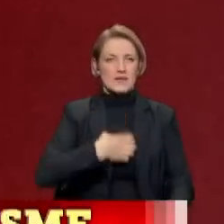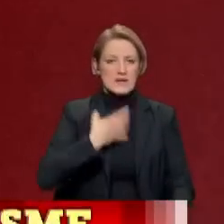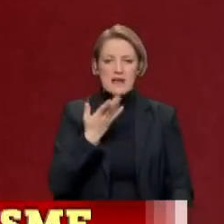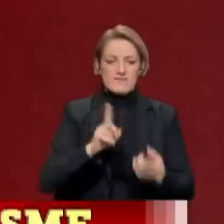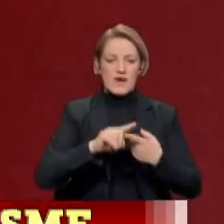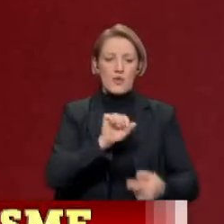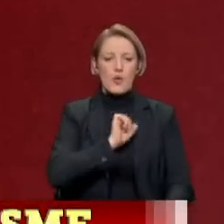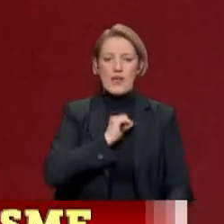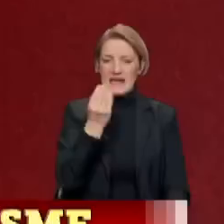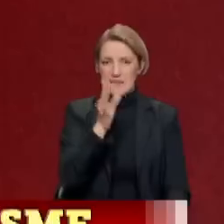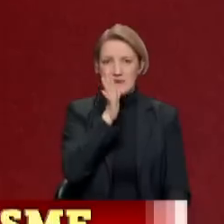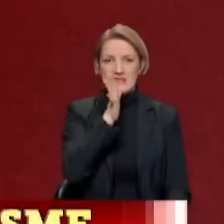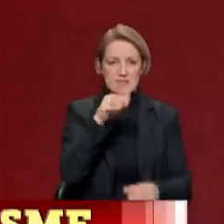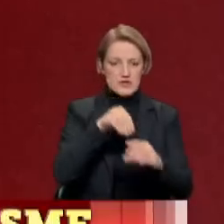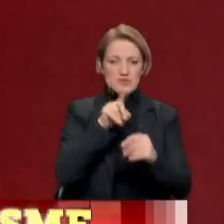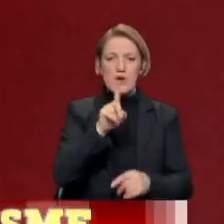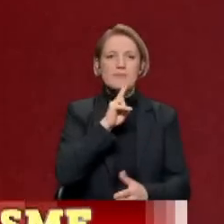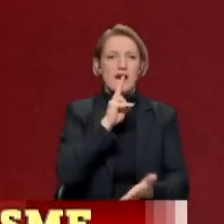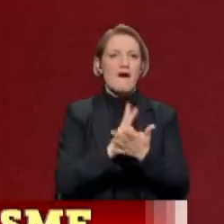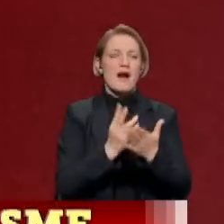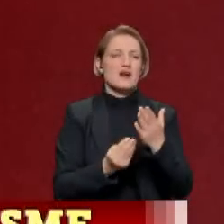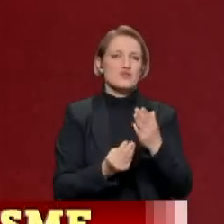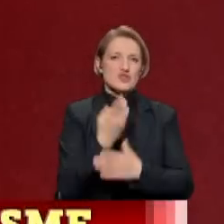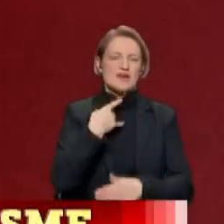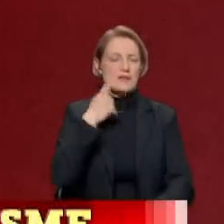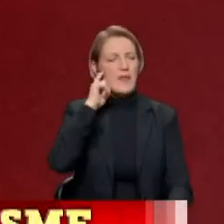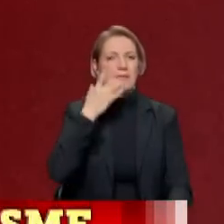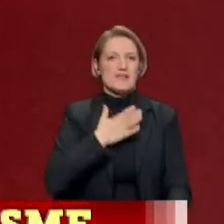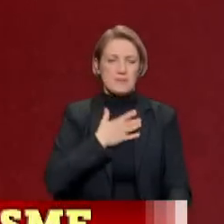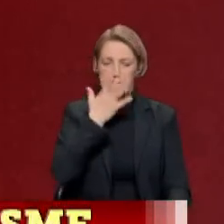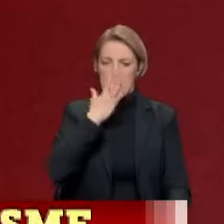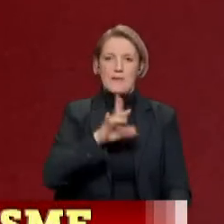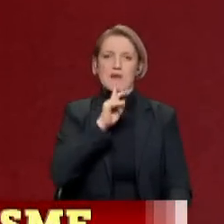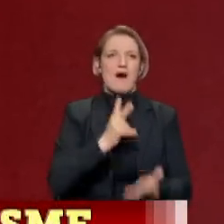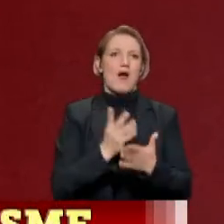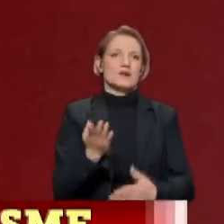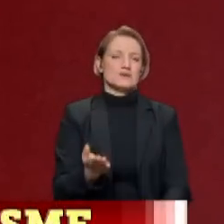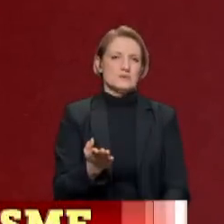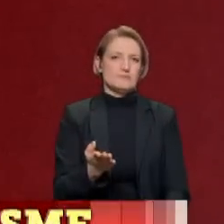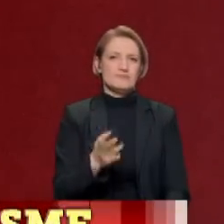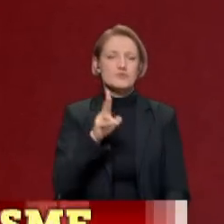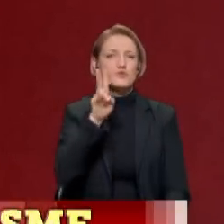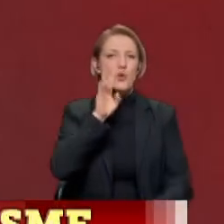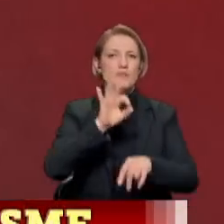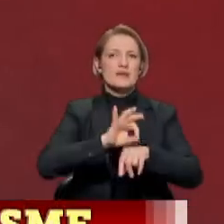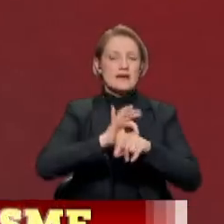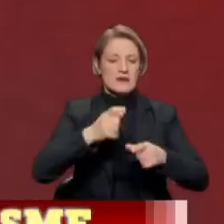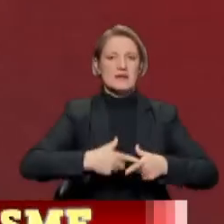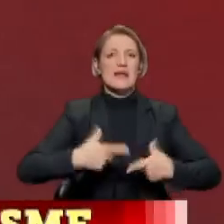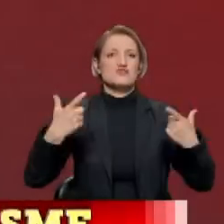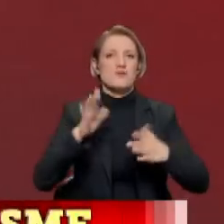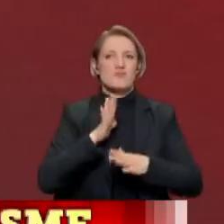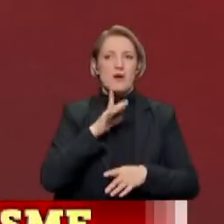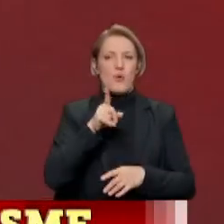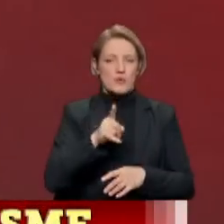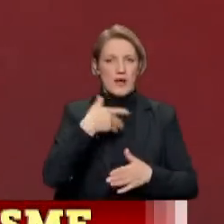ve korkularını iyi bildiğim için böyle bir kararın çıkabileceğini aslında öngördüm. Beklediğim bir karardı. Şimdi bir son dakika gelişmesi var.